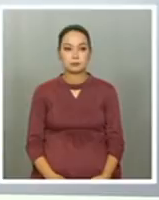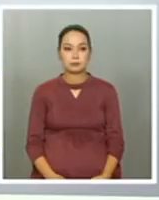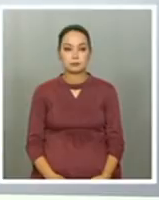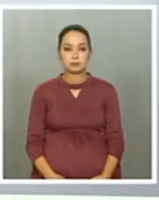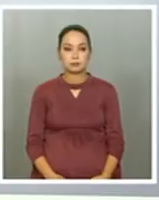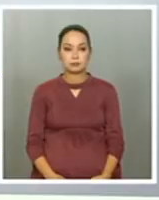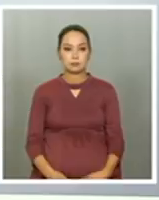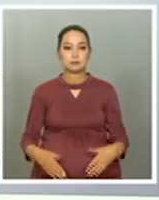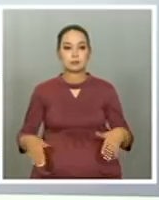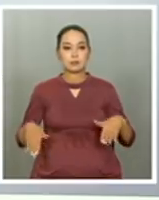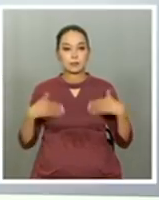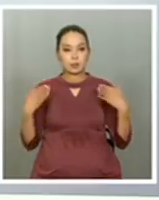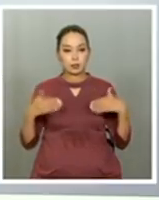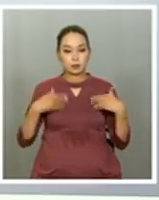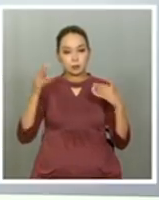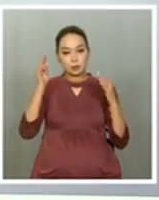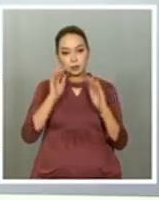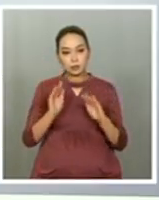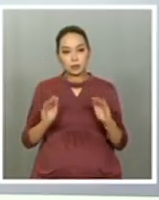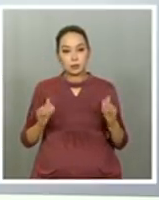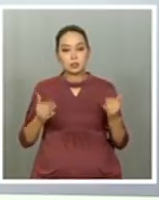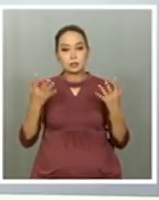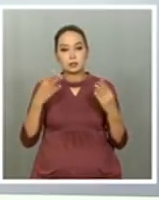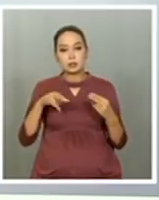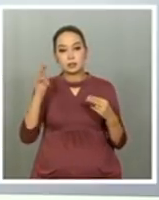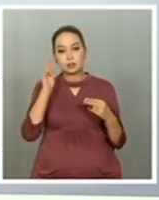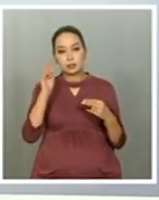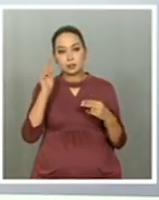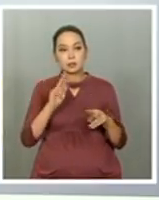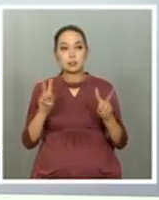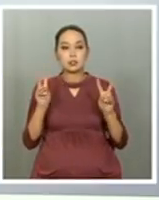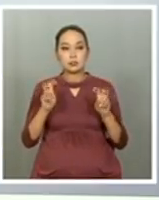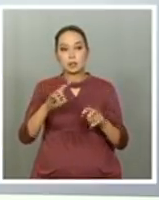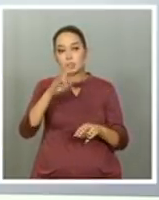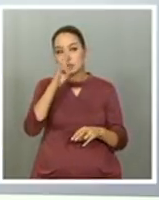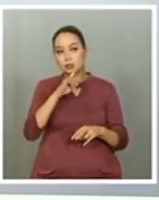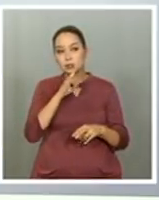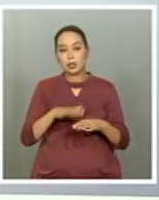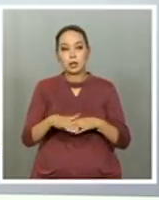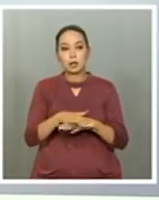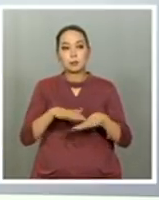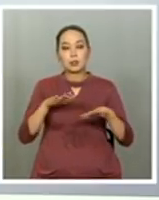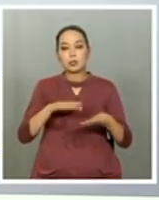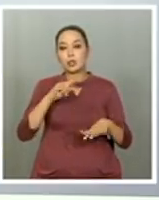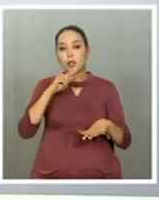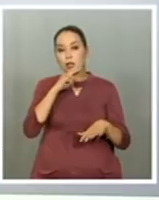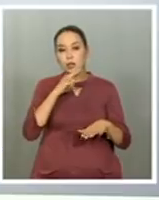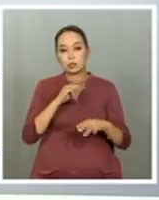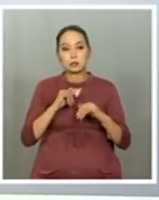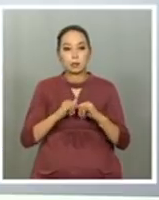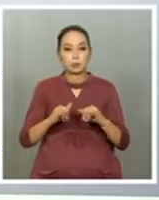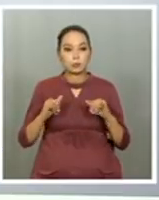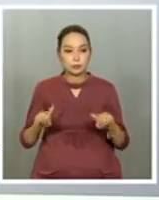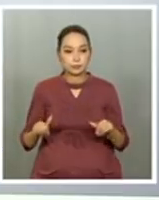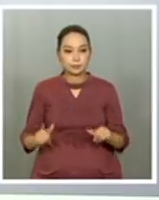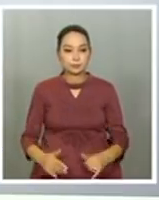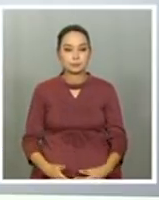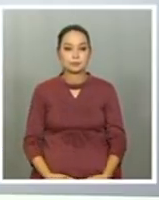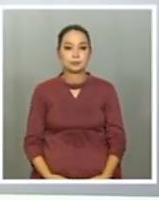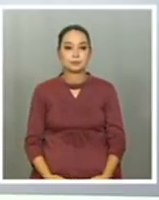Сәлеметсіздер ме, оқушылар? Біздің бүгінгі сабағымыздың тақырыбы Қазақстан аймақтарының экономикалық дамуы.